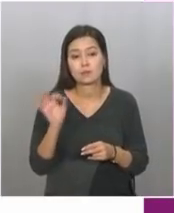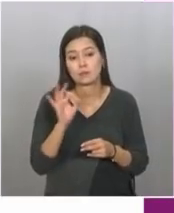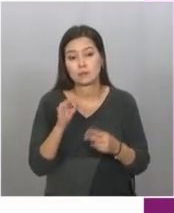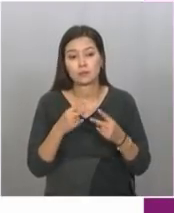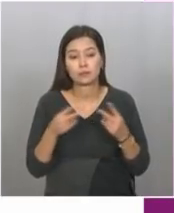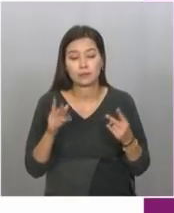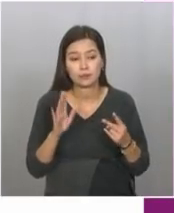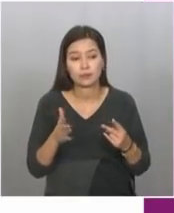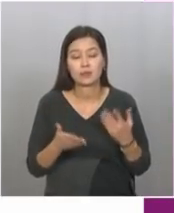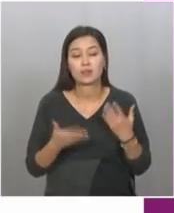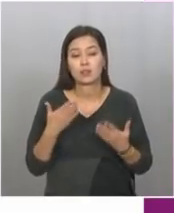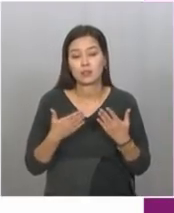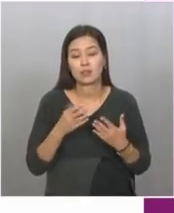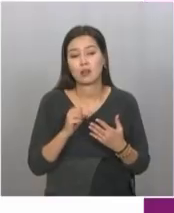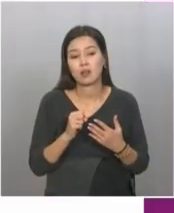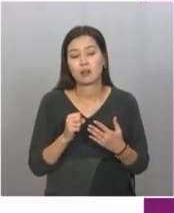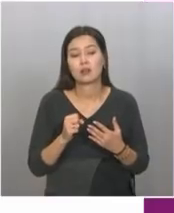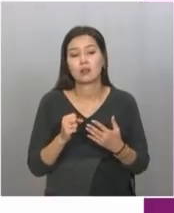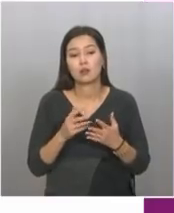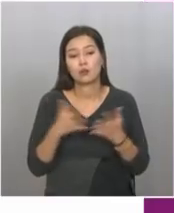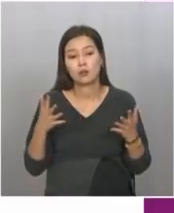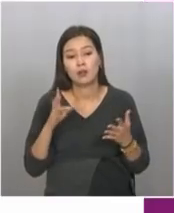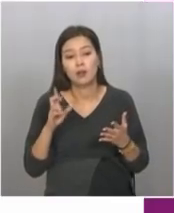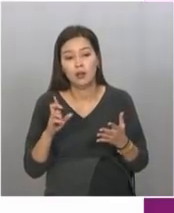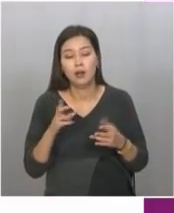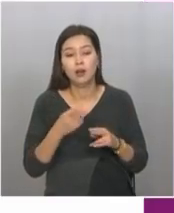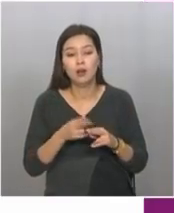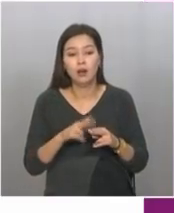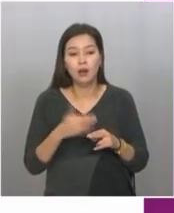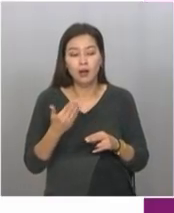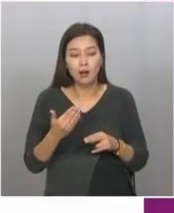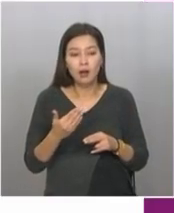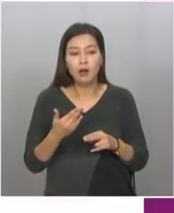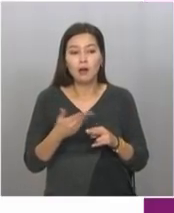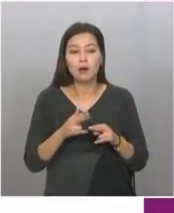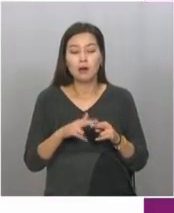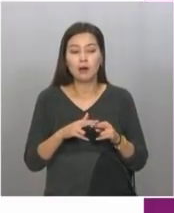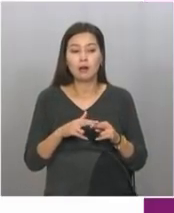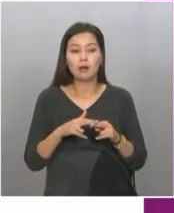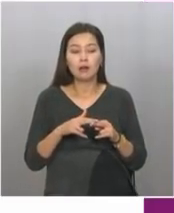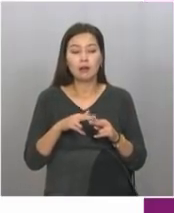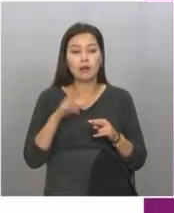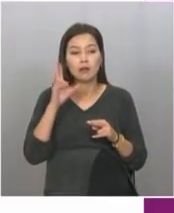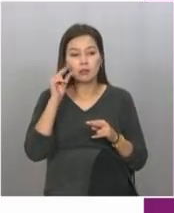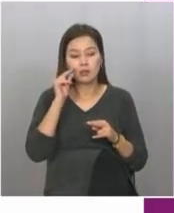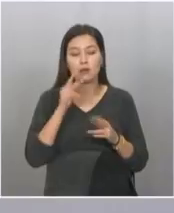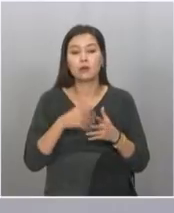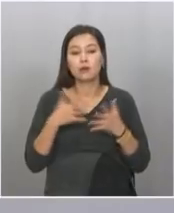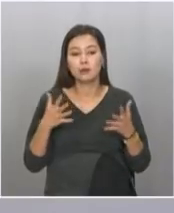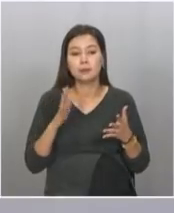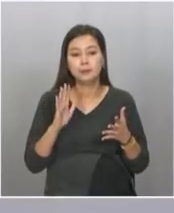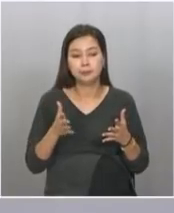болады. Ал егер де A B-дан үлкен болса, онда A-дан B-ны алған кезде 0-ден үлкен бір сан